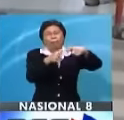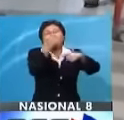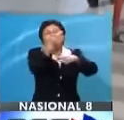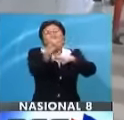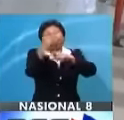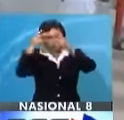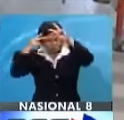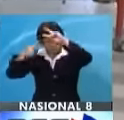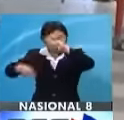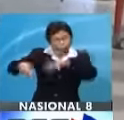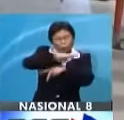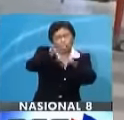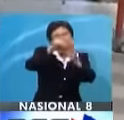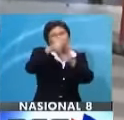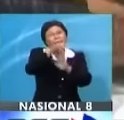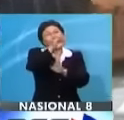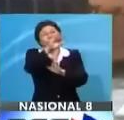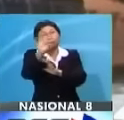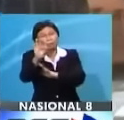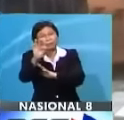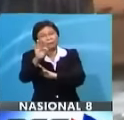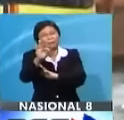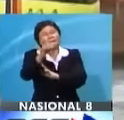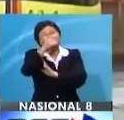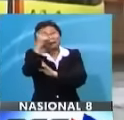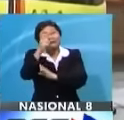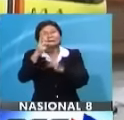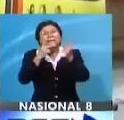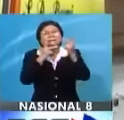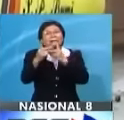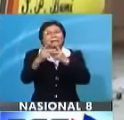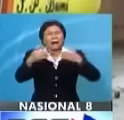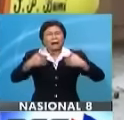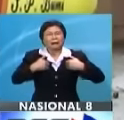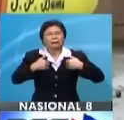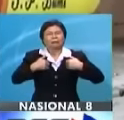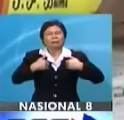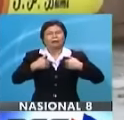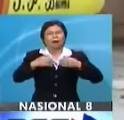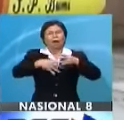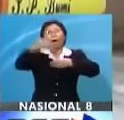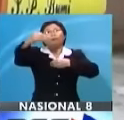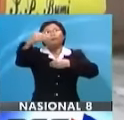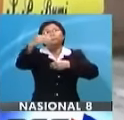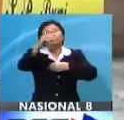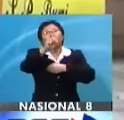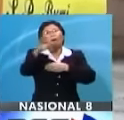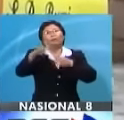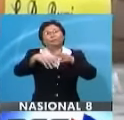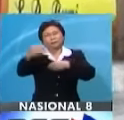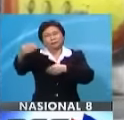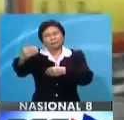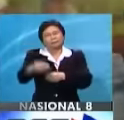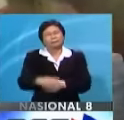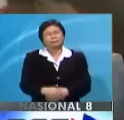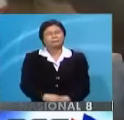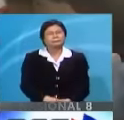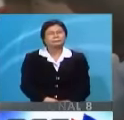Tanukan Ahmad Nordin pada minit ke-89 kerana dikatakan berada pada kedudukan offside.